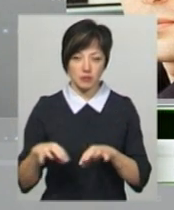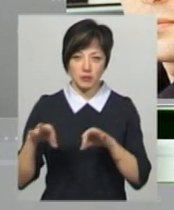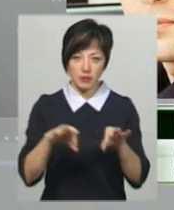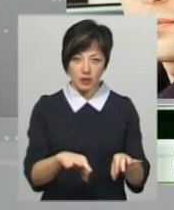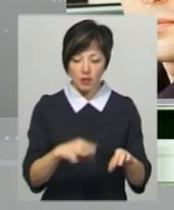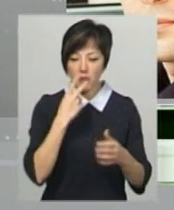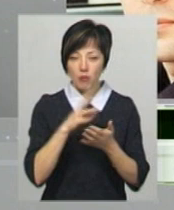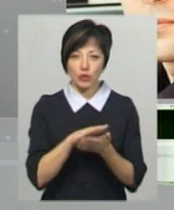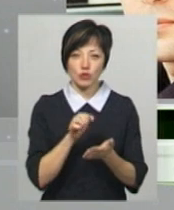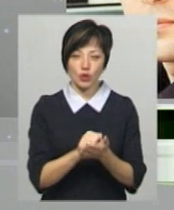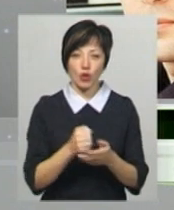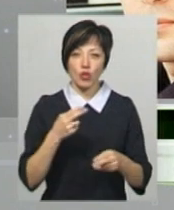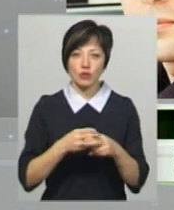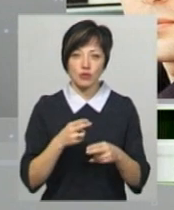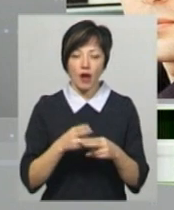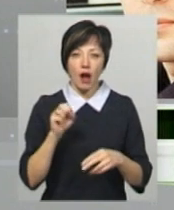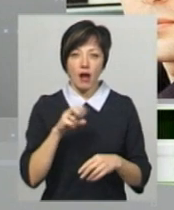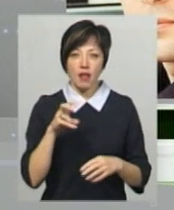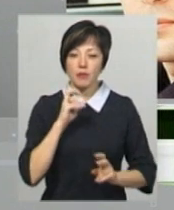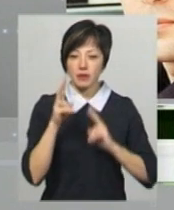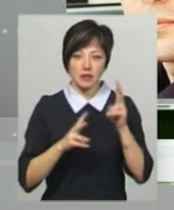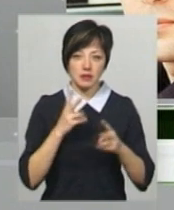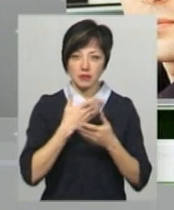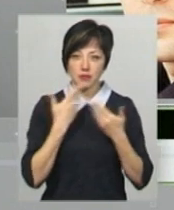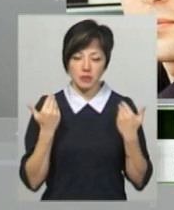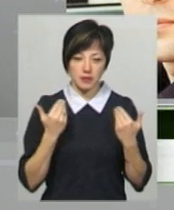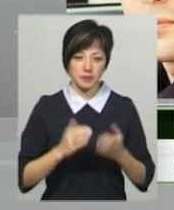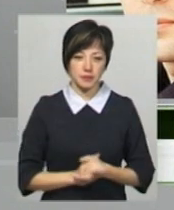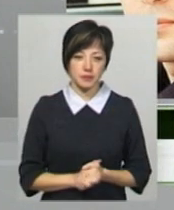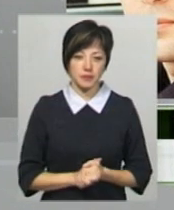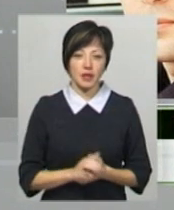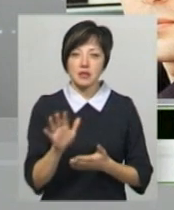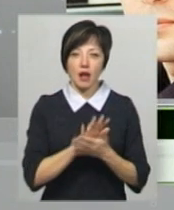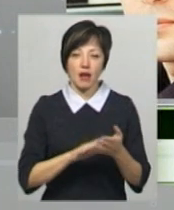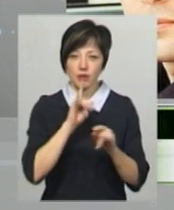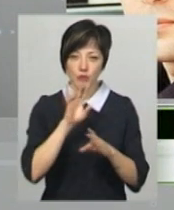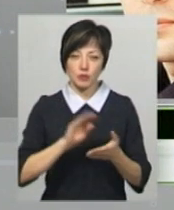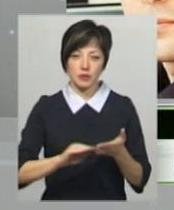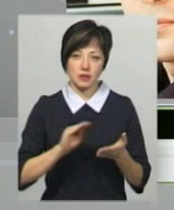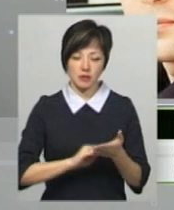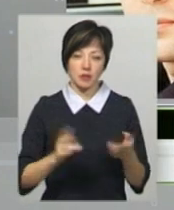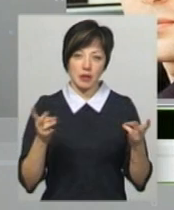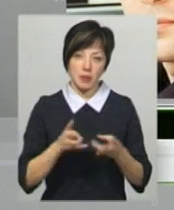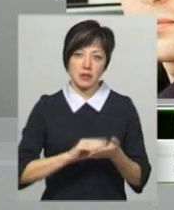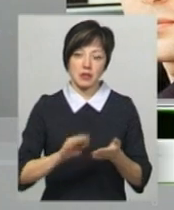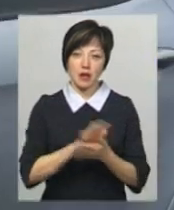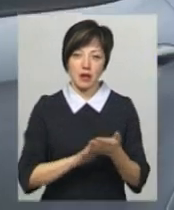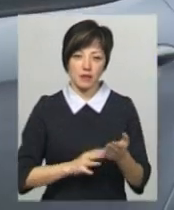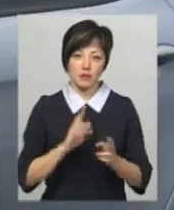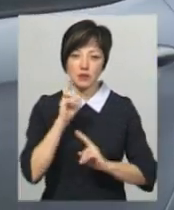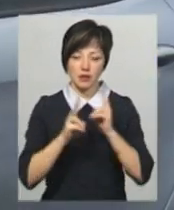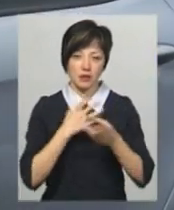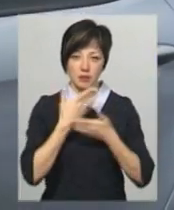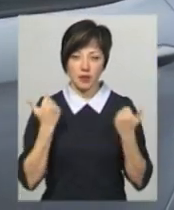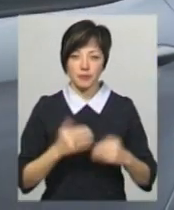має ушкодження ножові, але ні до кого претензій немає і не буде написати ніяку заяву. Тому патрульні відібрали зустрічну заяву, що претензій немає. За